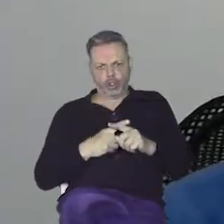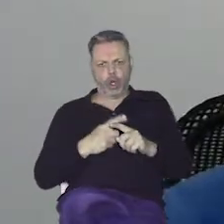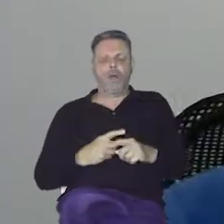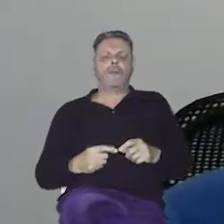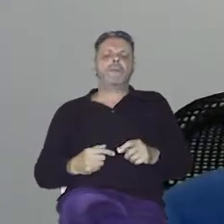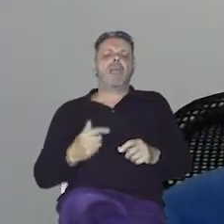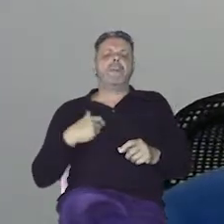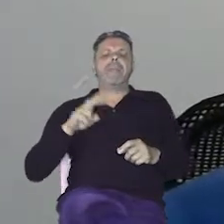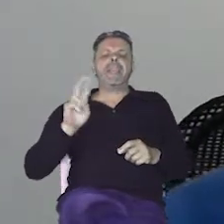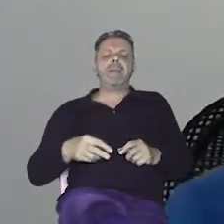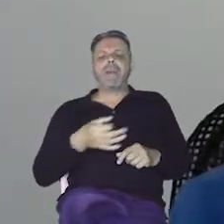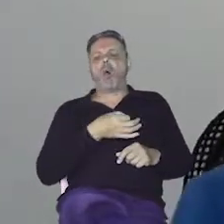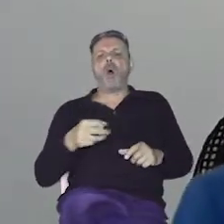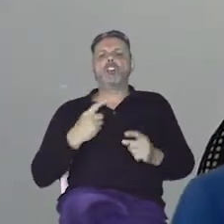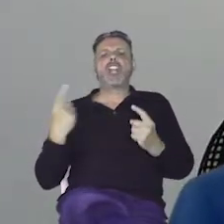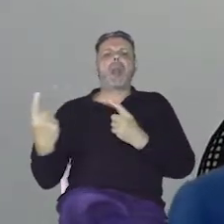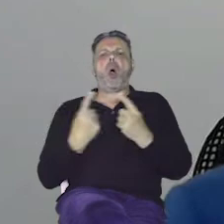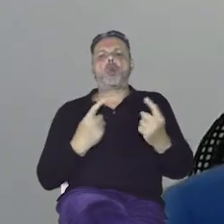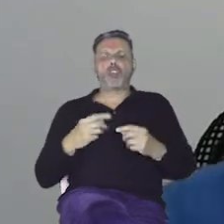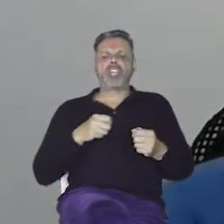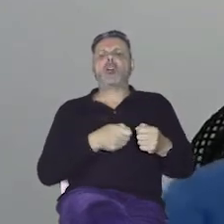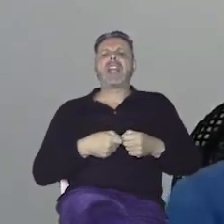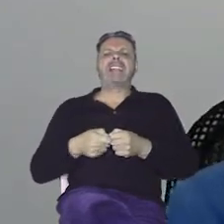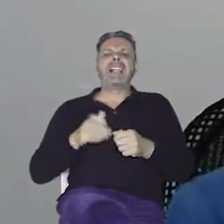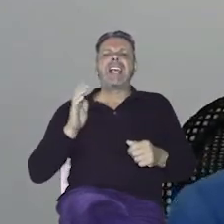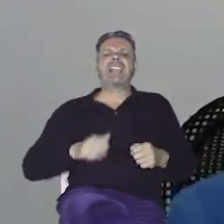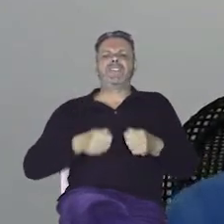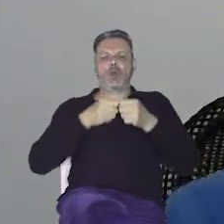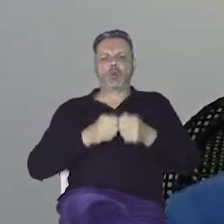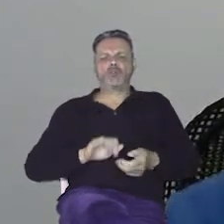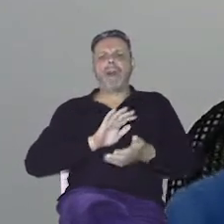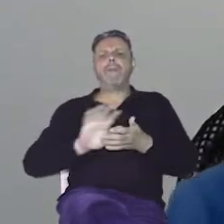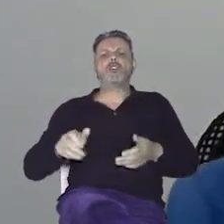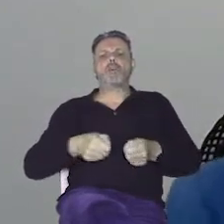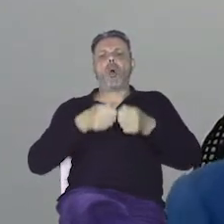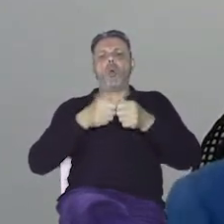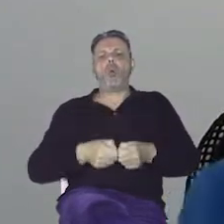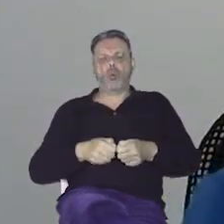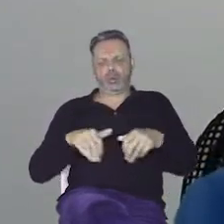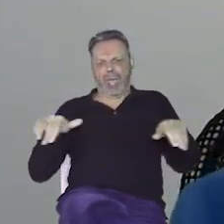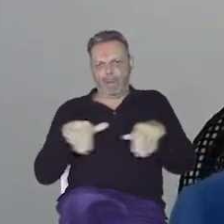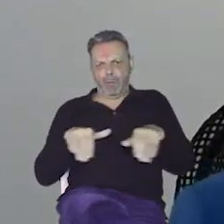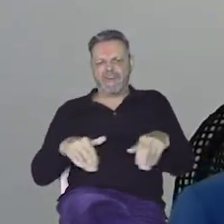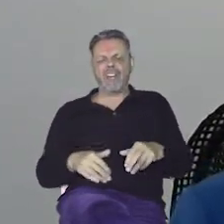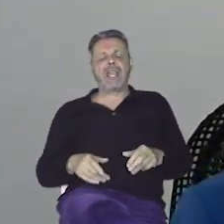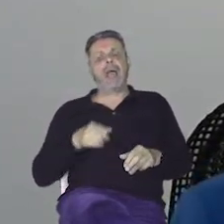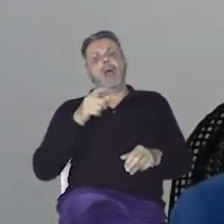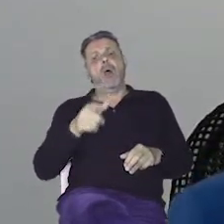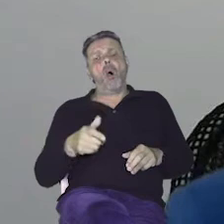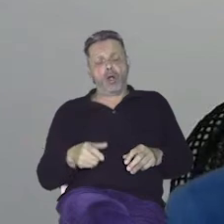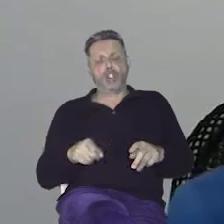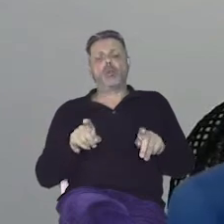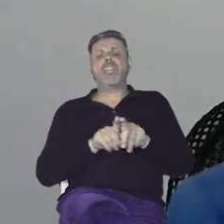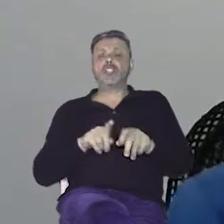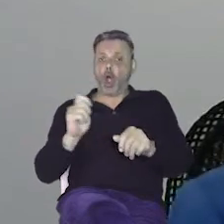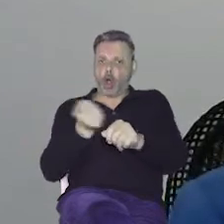Mi imamo odličan odnos sa organizacijama civilnog društva, posebno umirovljeničkim, i oni su svojevrstan